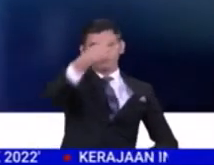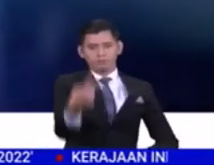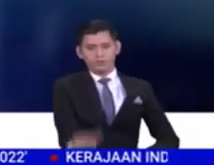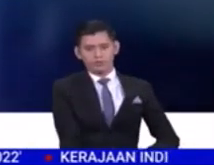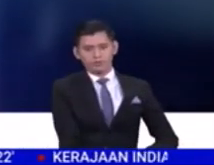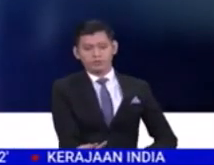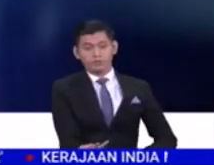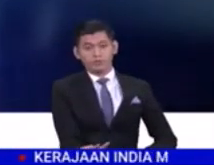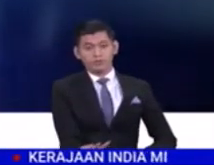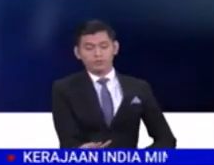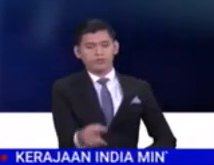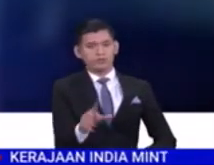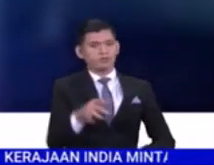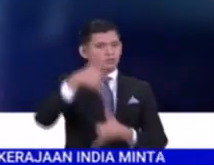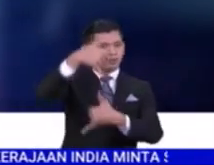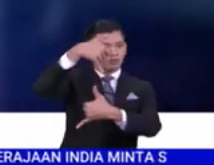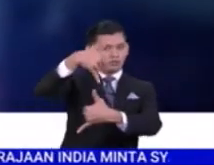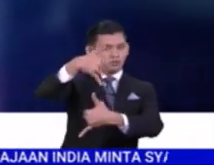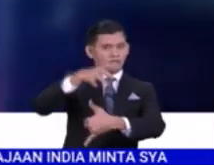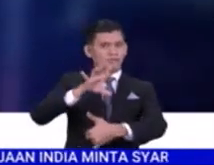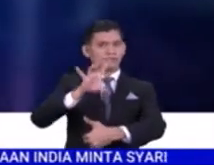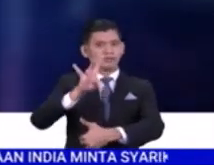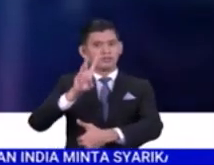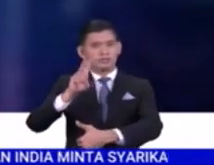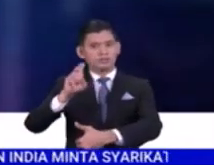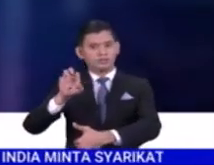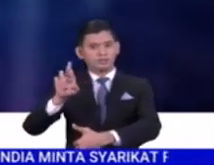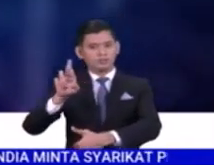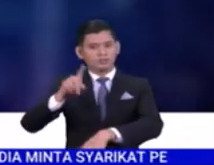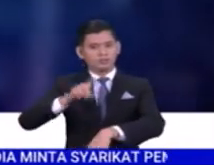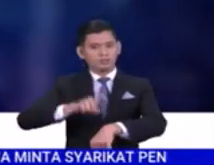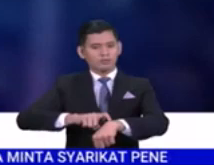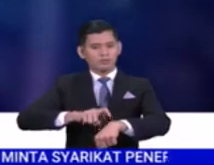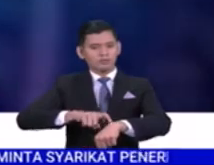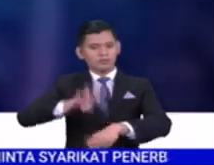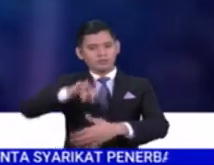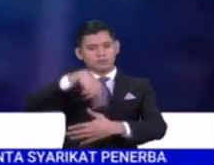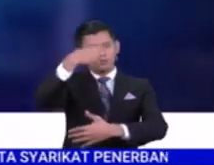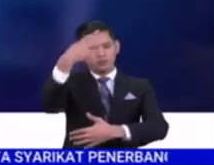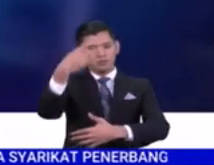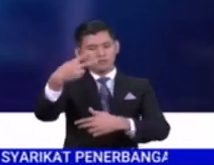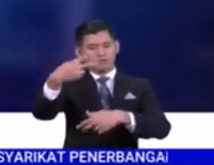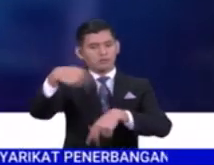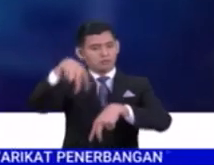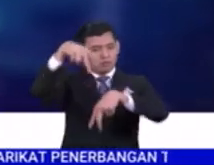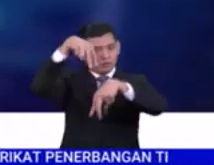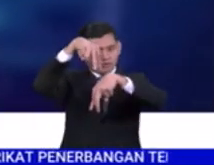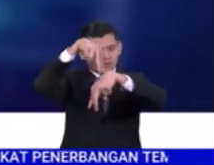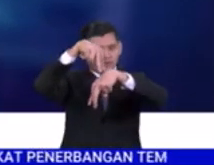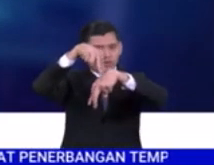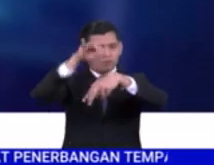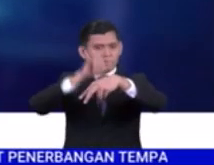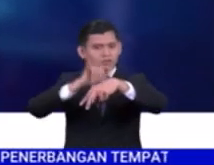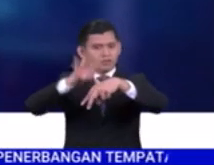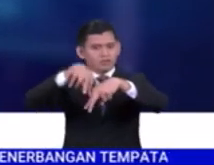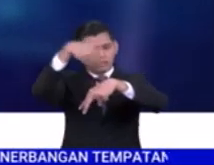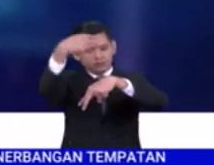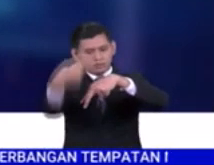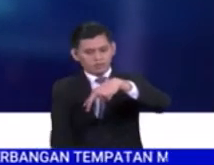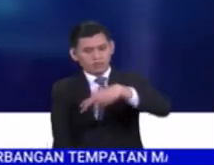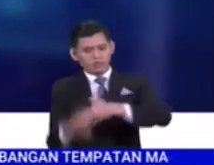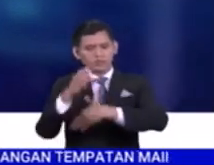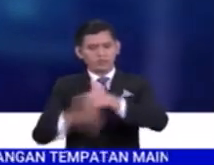dari ketinggian 7 meter. Ketika kejadian, dia menimbangi ibunya di atas kepala. Lelaki itu bagaimanapun hanya cedera